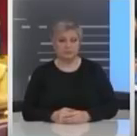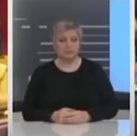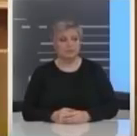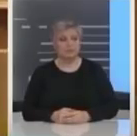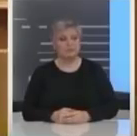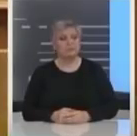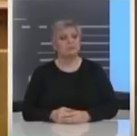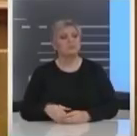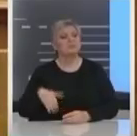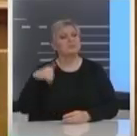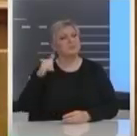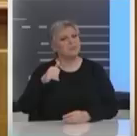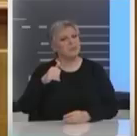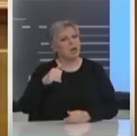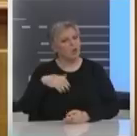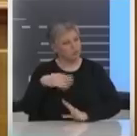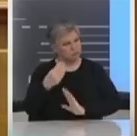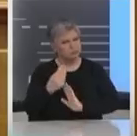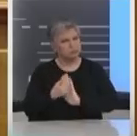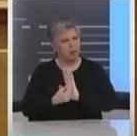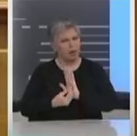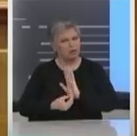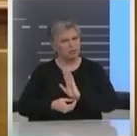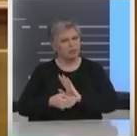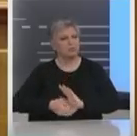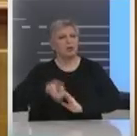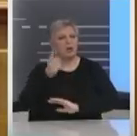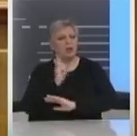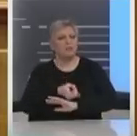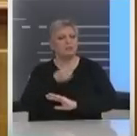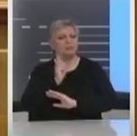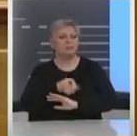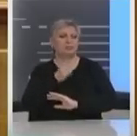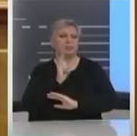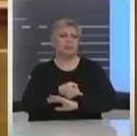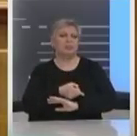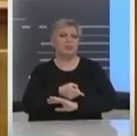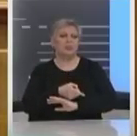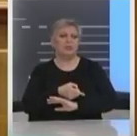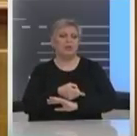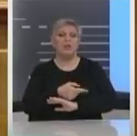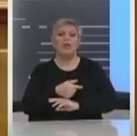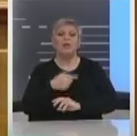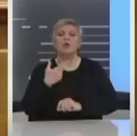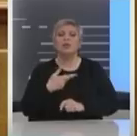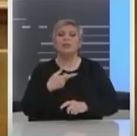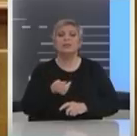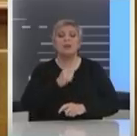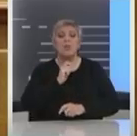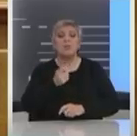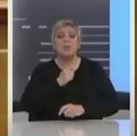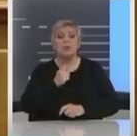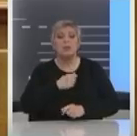Σας έχω ασκήσει δρυμία κριτική για την αντιαναπτυξιακή και την άδικη πολιτική